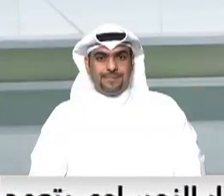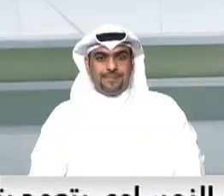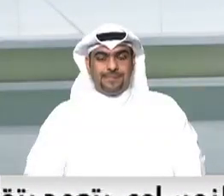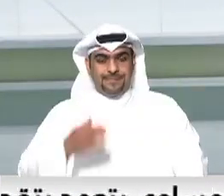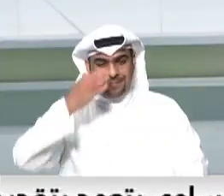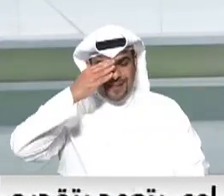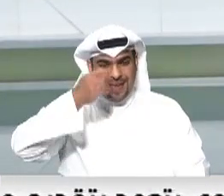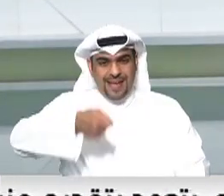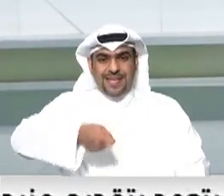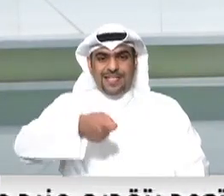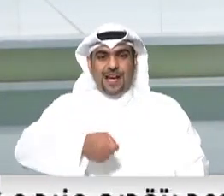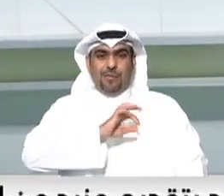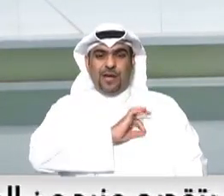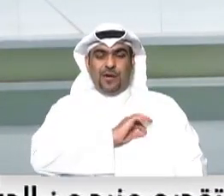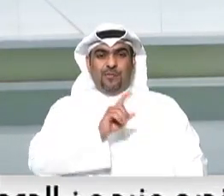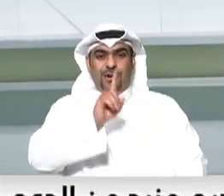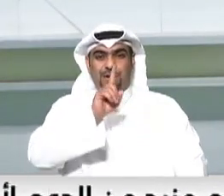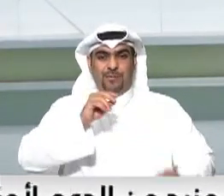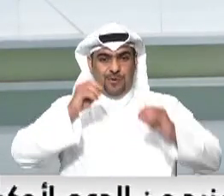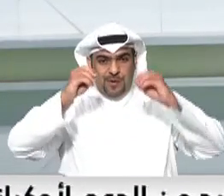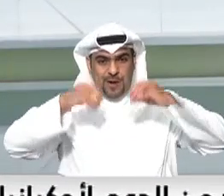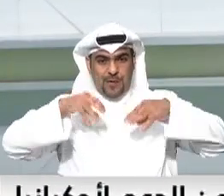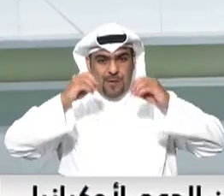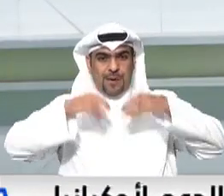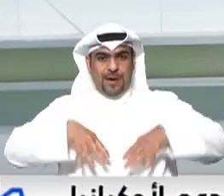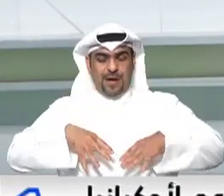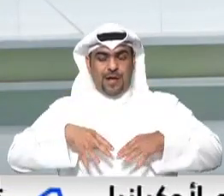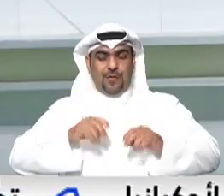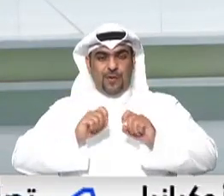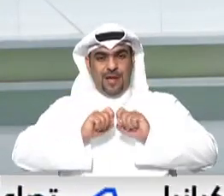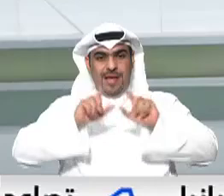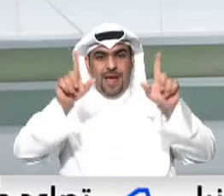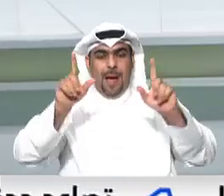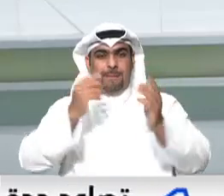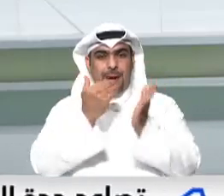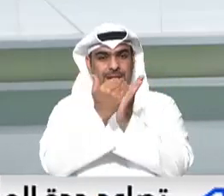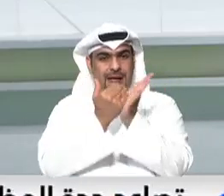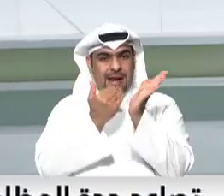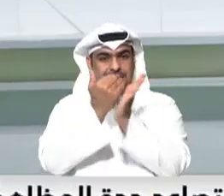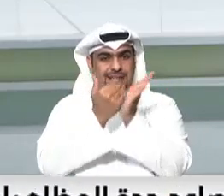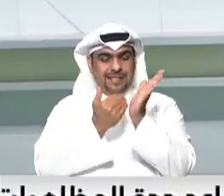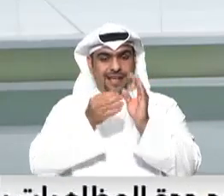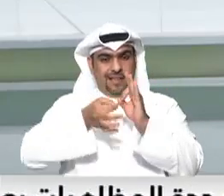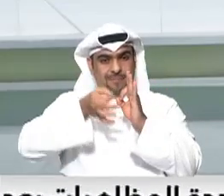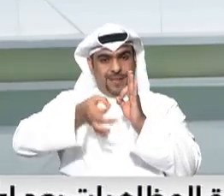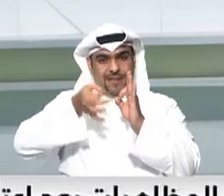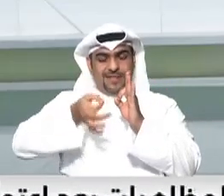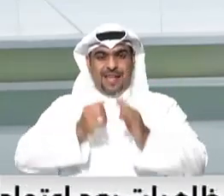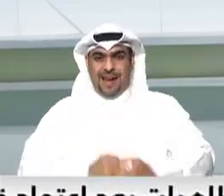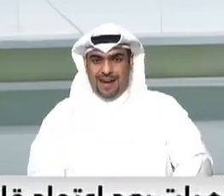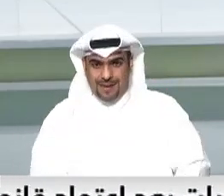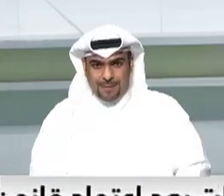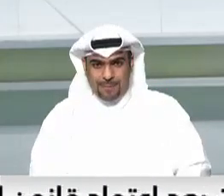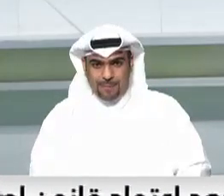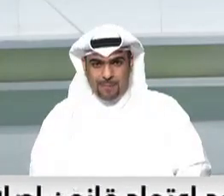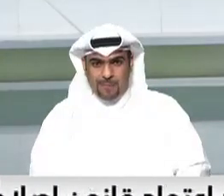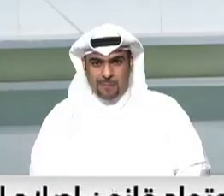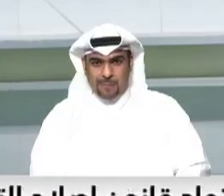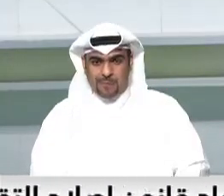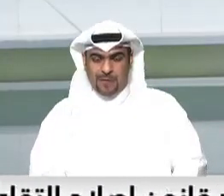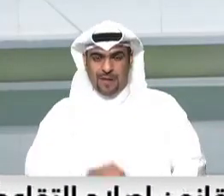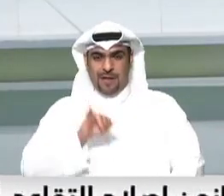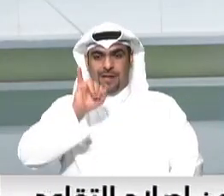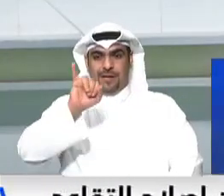السلام عليكم ورحمه الله وبركاته بعد عناوين الاقتصاديه ننتقل واياكم الى تفاصيلها حيث دشنت